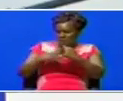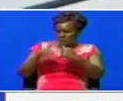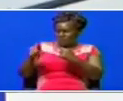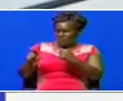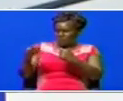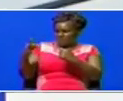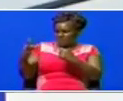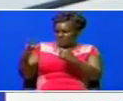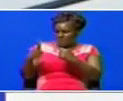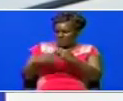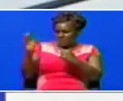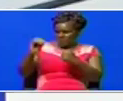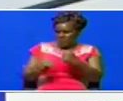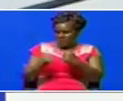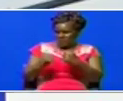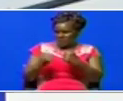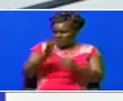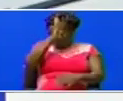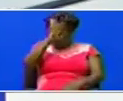89.39%. Bungoma,